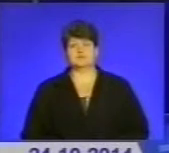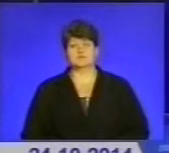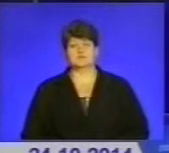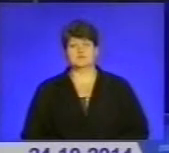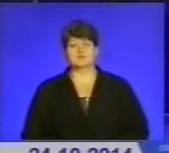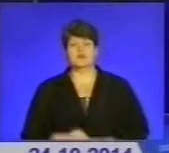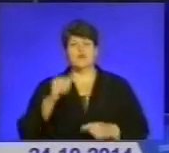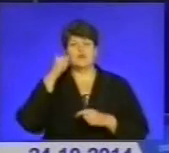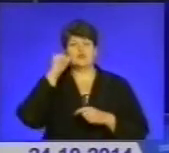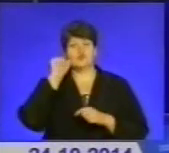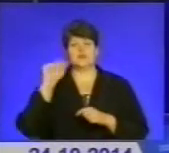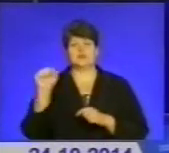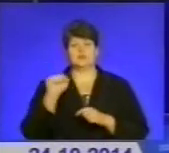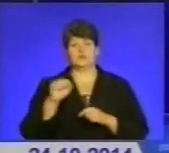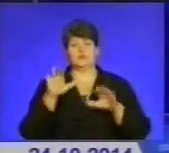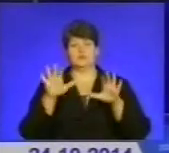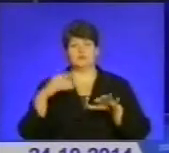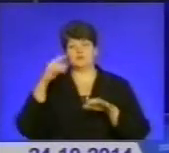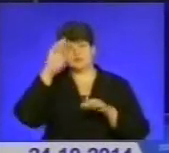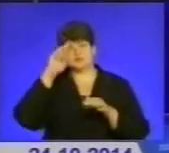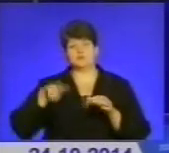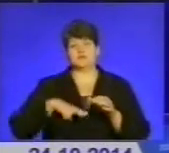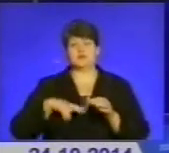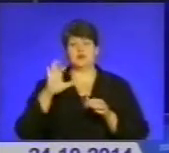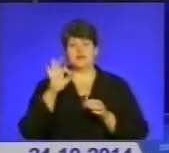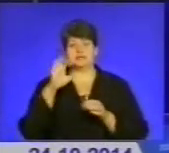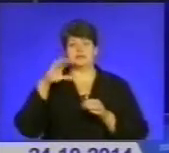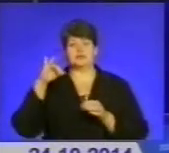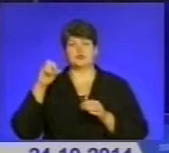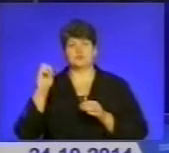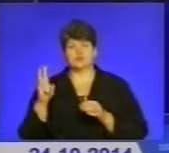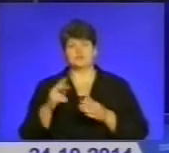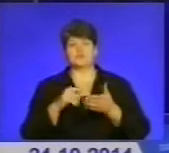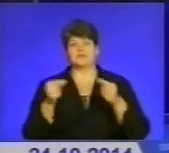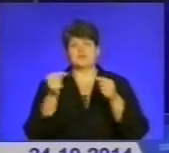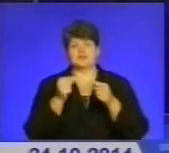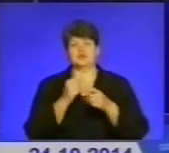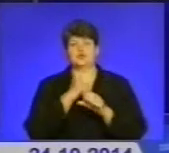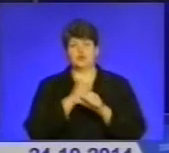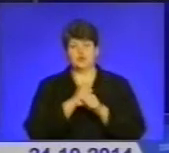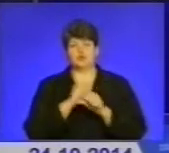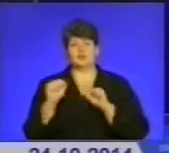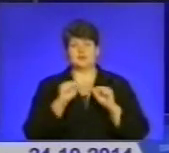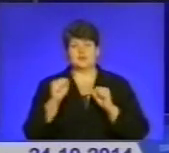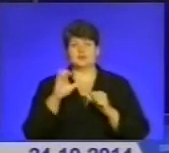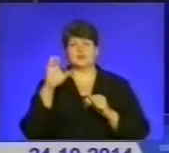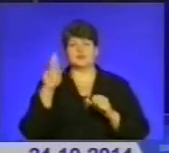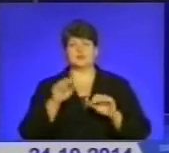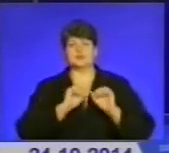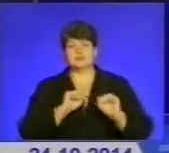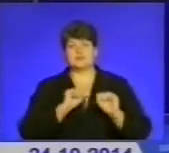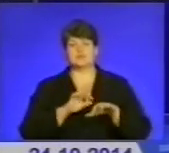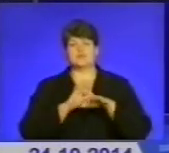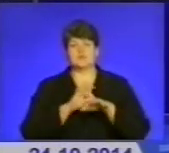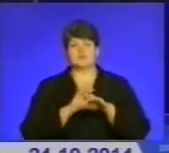Учора у Теребовлі голова обласної державної адміністрації Олексій Рутюк ознайомився з роботою управління соціального захисту населення райдержадміністрації та провів брифінг